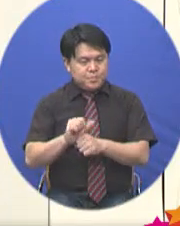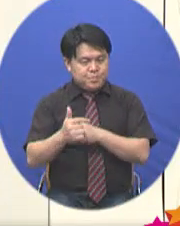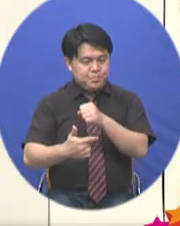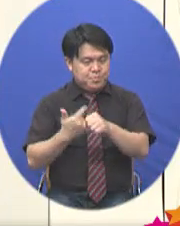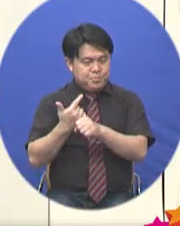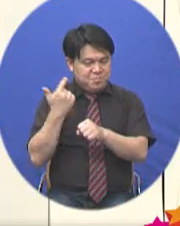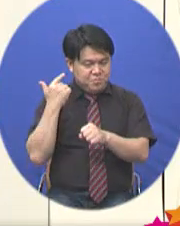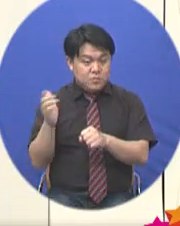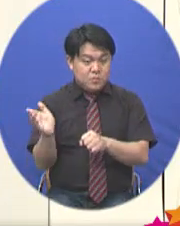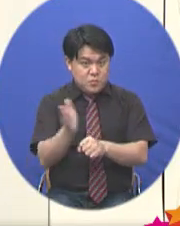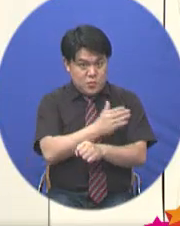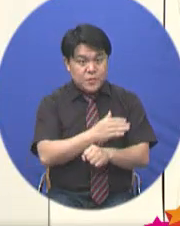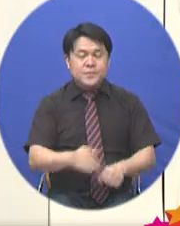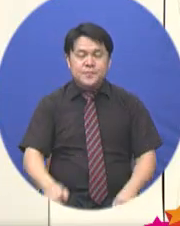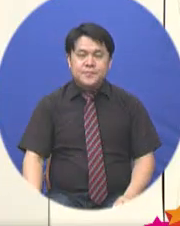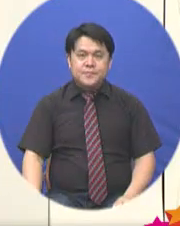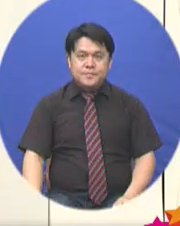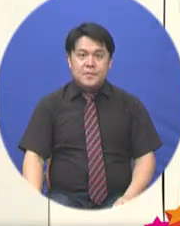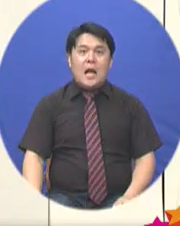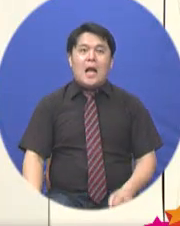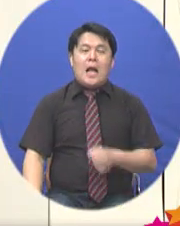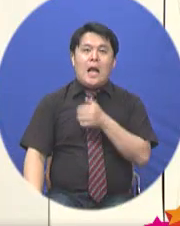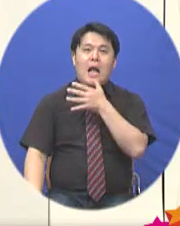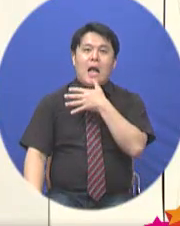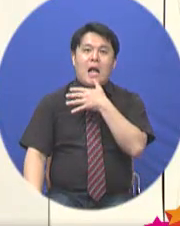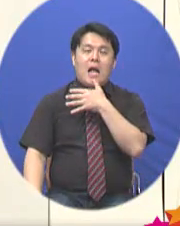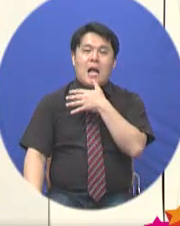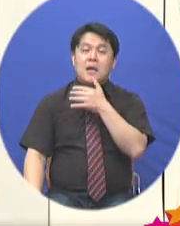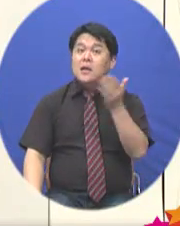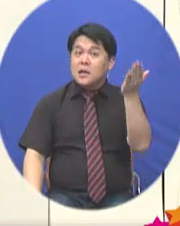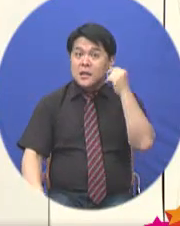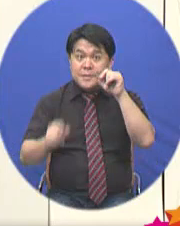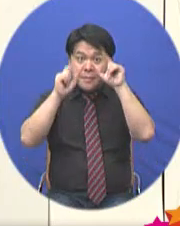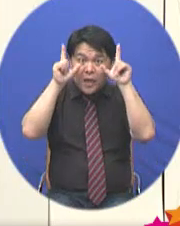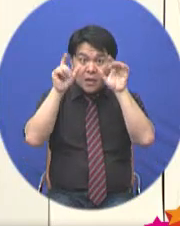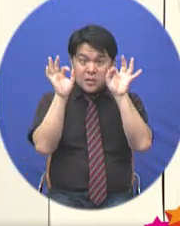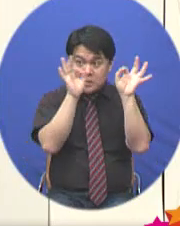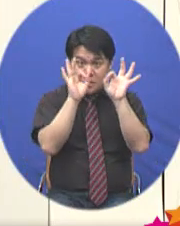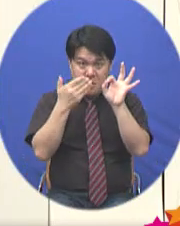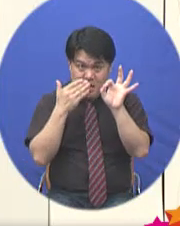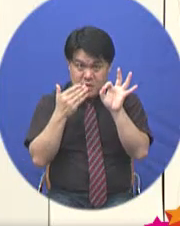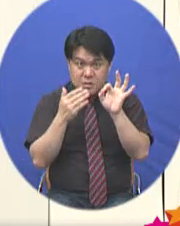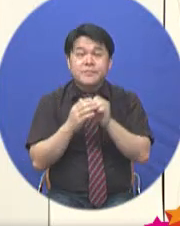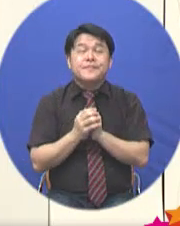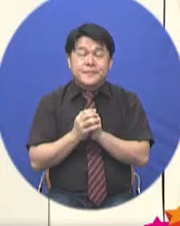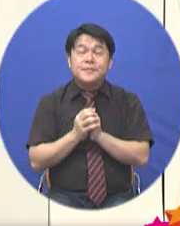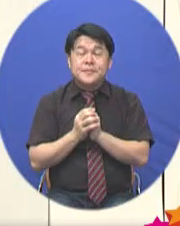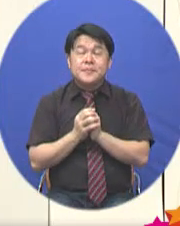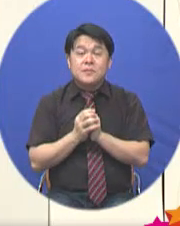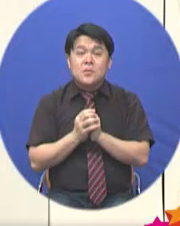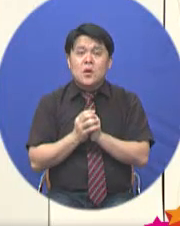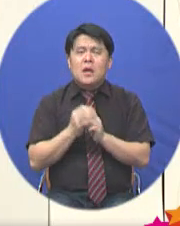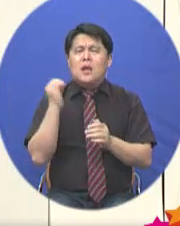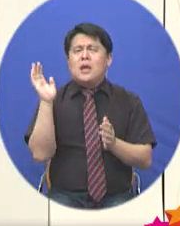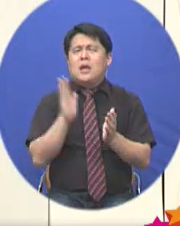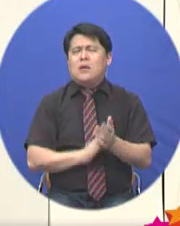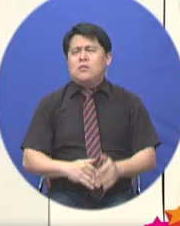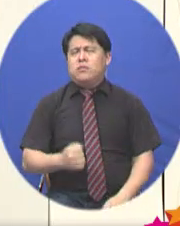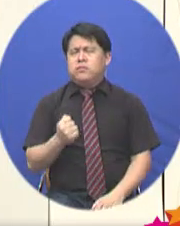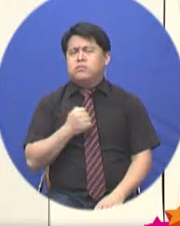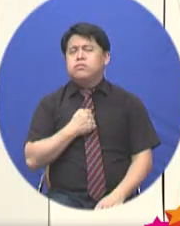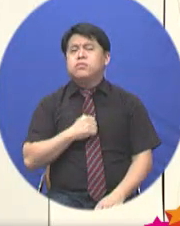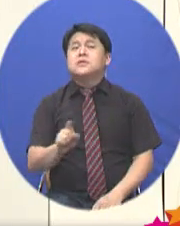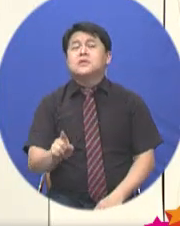5, 6년 됐어요. 5, 6년밖에 안 됐어요? 네. 아, 그전에는 아유. 잘 보셨었어요? 네. 그 얼마나